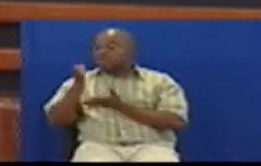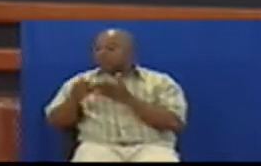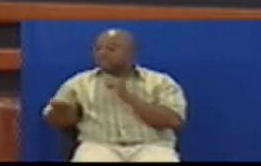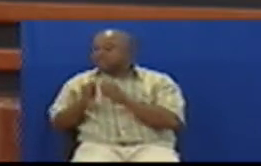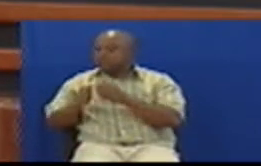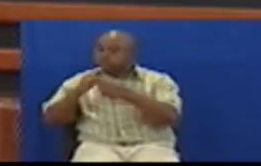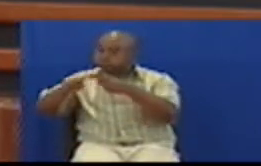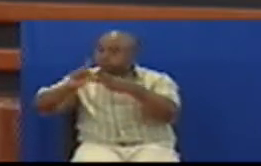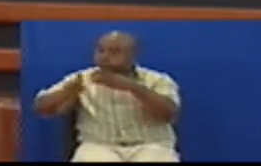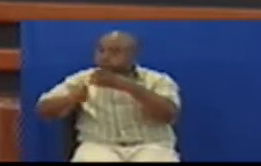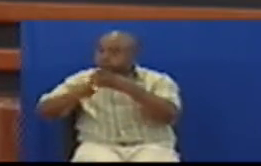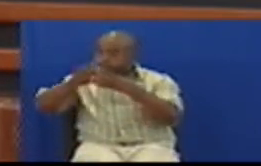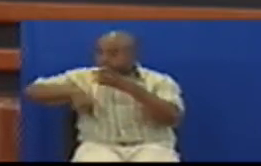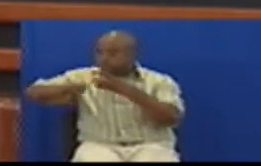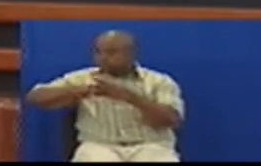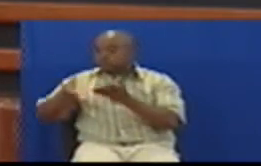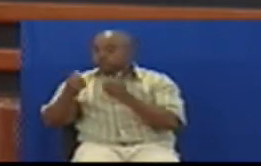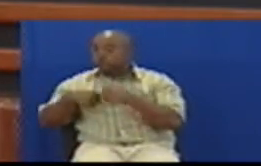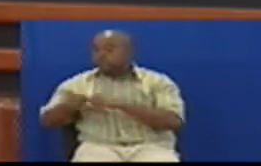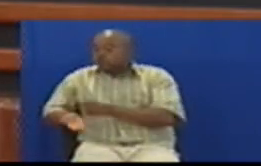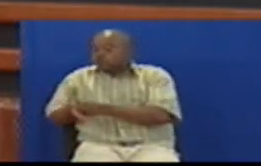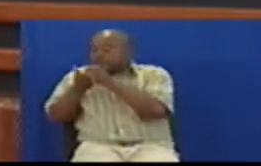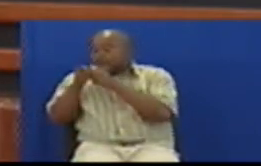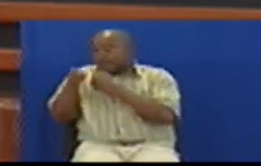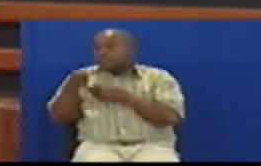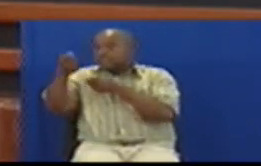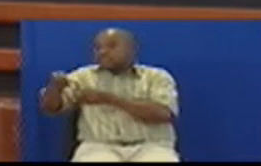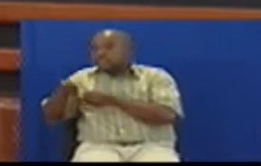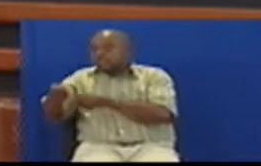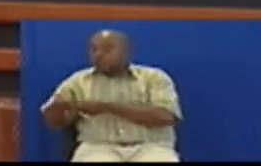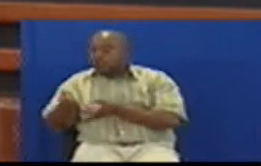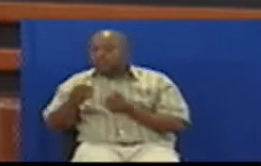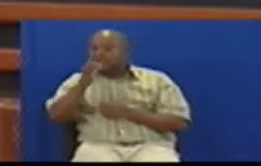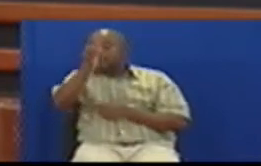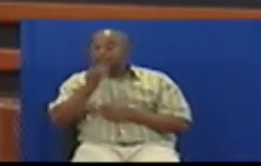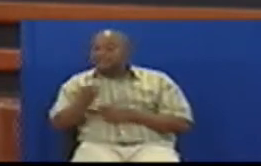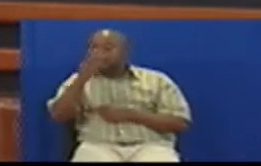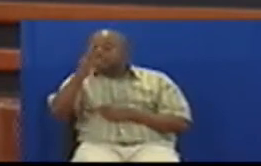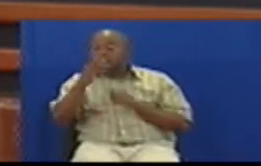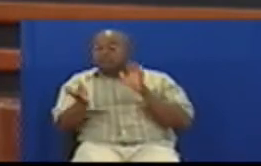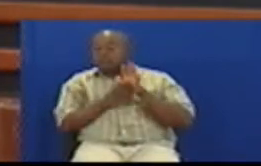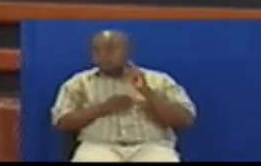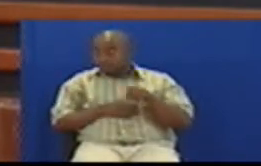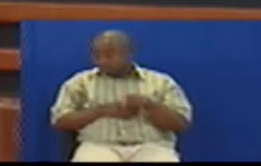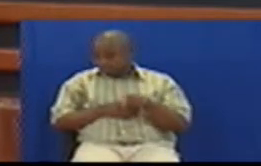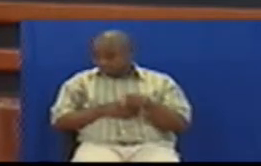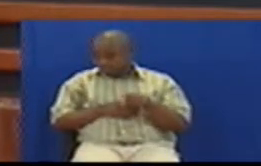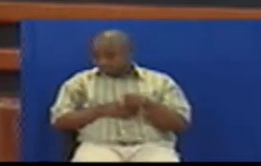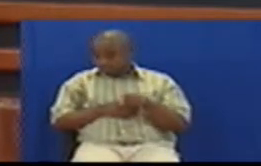Mheshimiwa Spika, ili kusaidia kilimo ambacho kinachangia takriban 29% ya GDP katika nchi